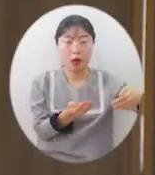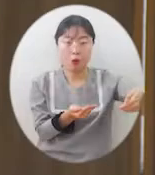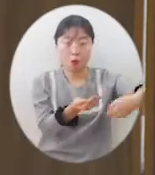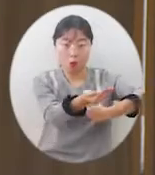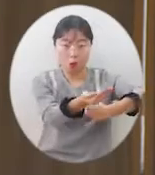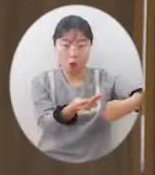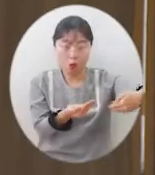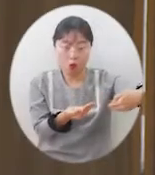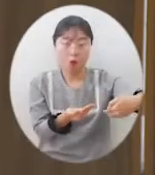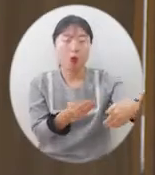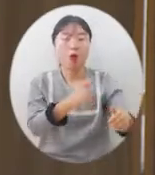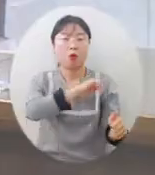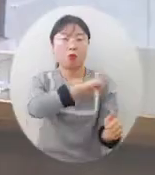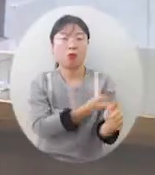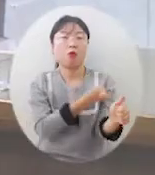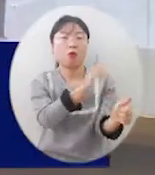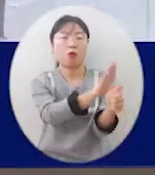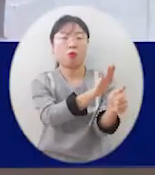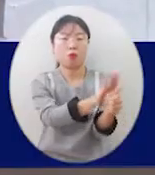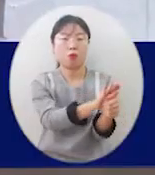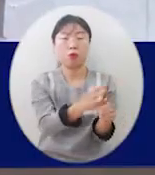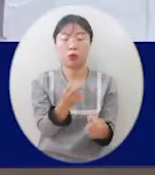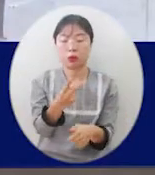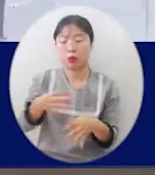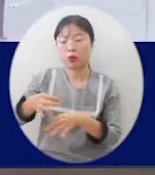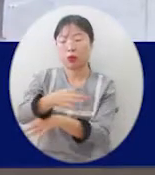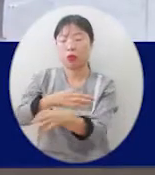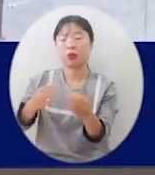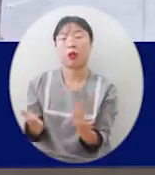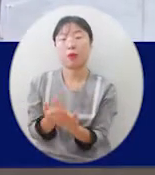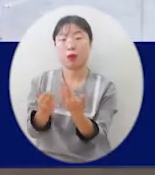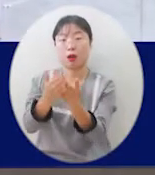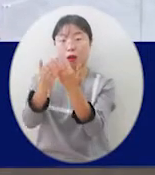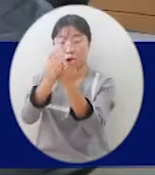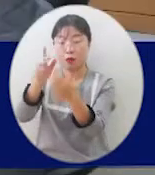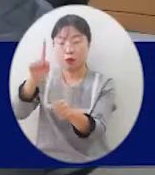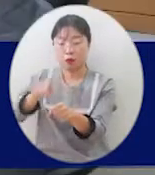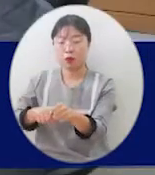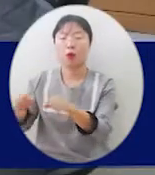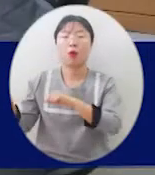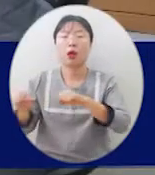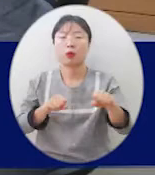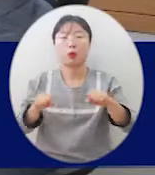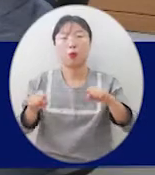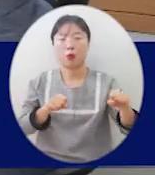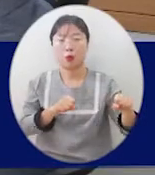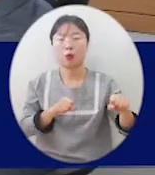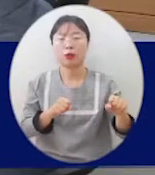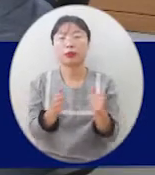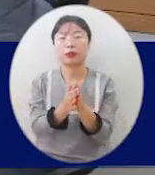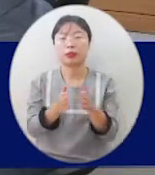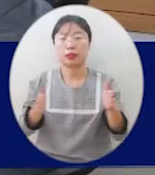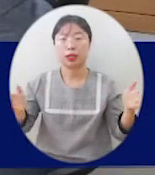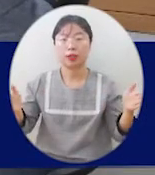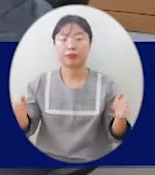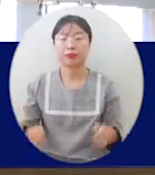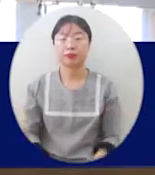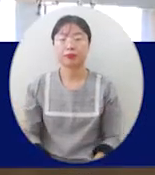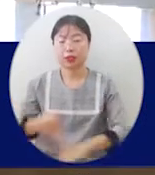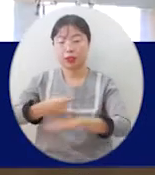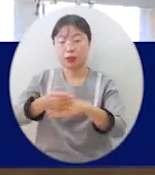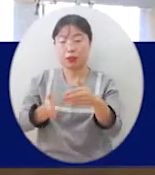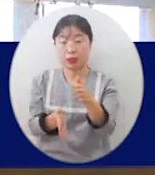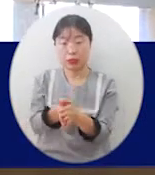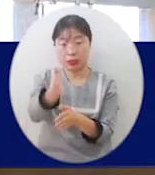보호와 경제적 자립을 위한 공정무역마을 운동에 동참하고 앞서 나가는 공정무역도시 의왕을 만들